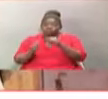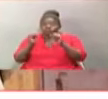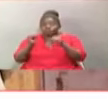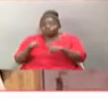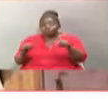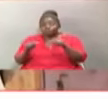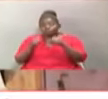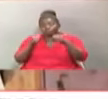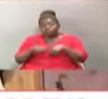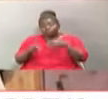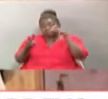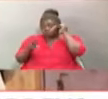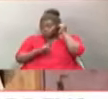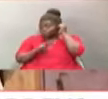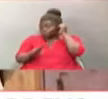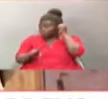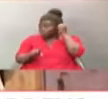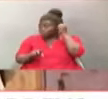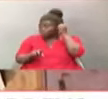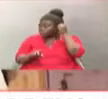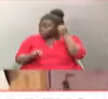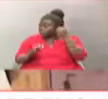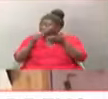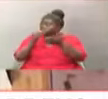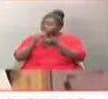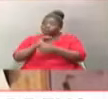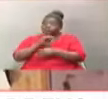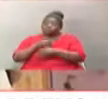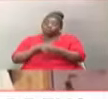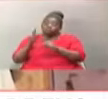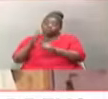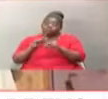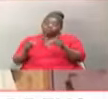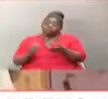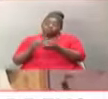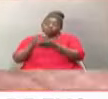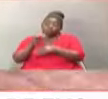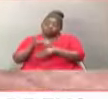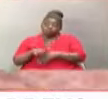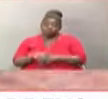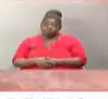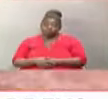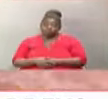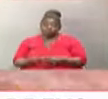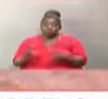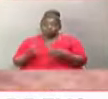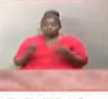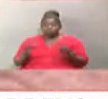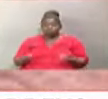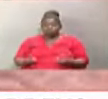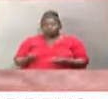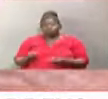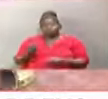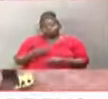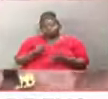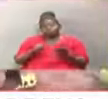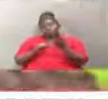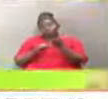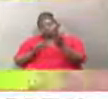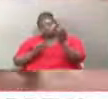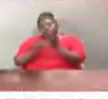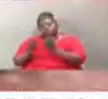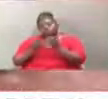bikola ekintu ng'ekyo ne badduukirira abantu baffe kyandituyambye nnyo. N'aba kampuni ya Silver Technical Services